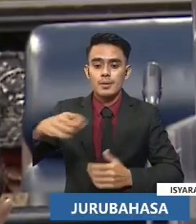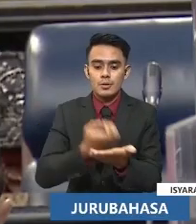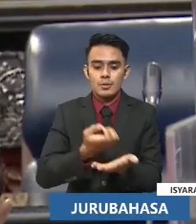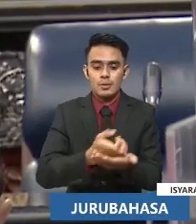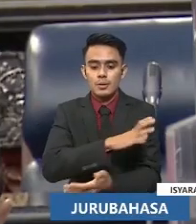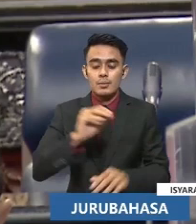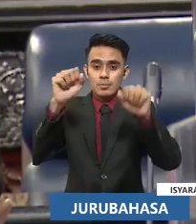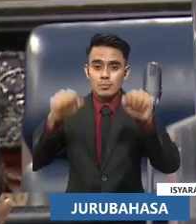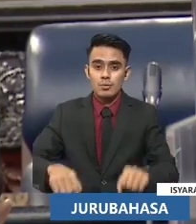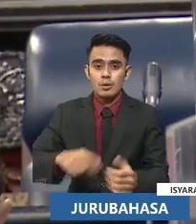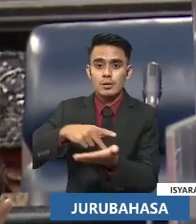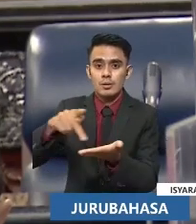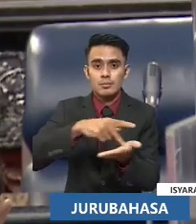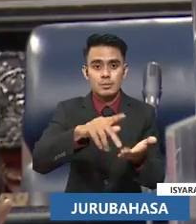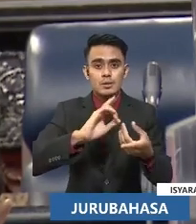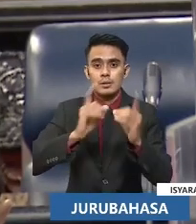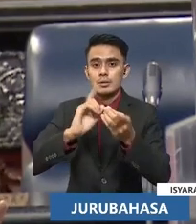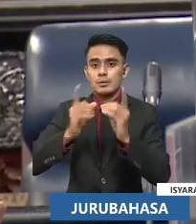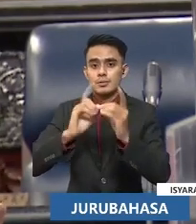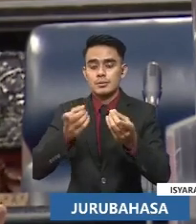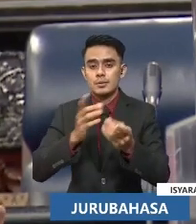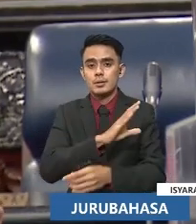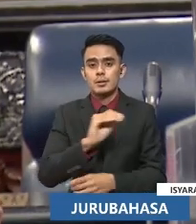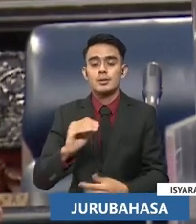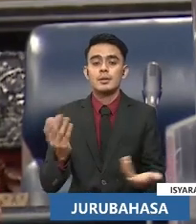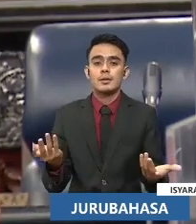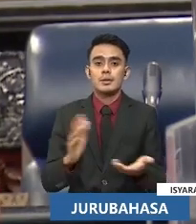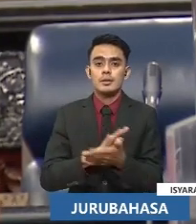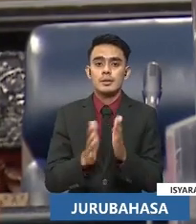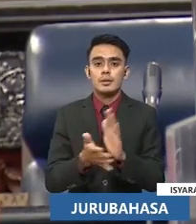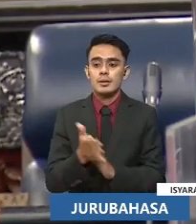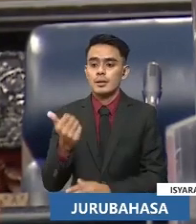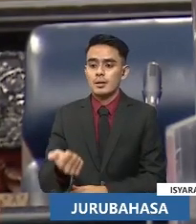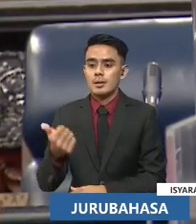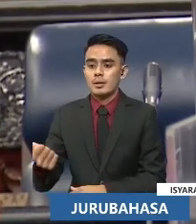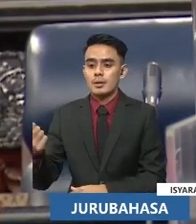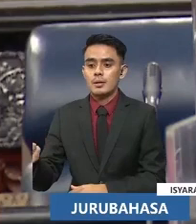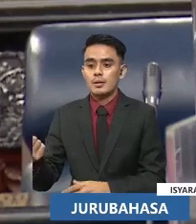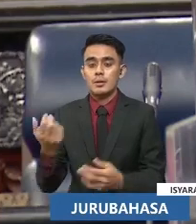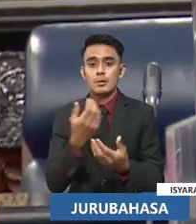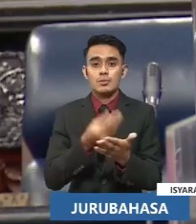membolehkan pembayaran digital masa nyata. Jadi di samping itu, alat dasar moneteri dan kewangan